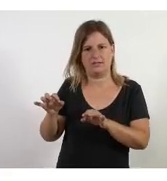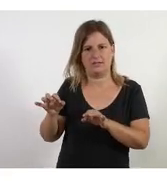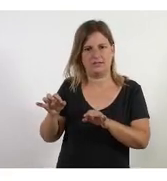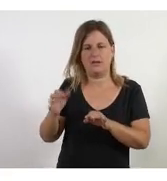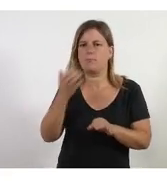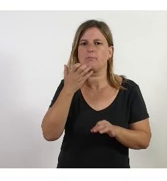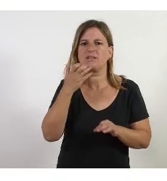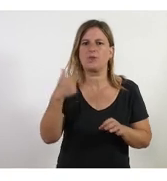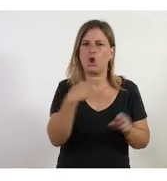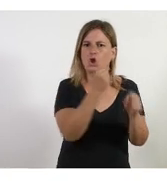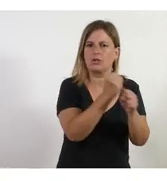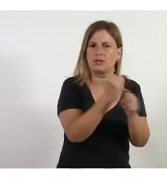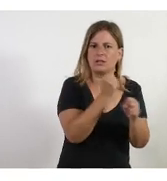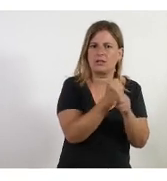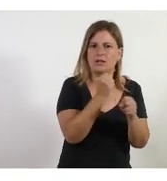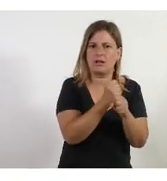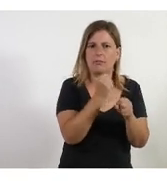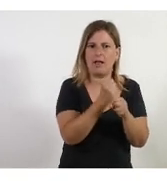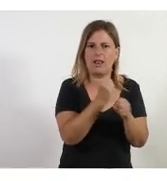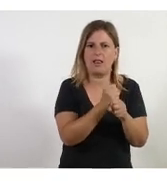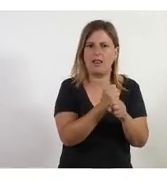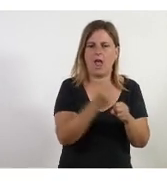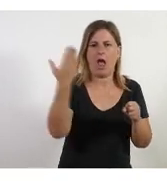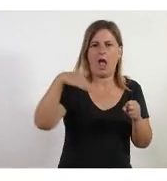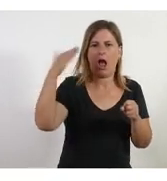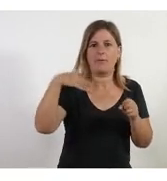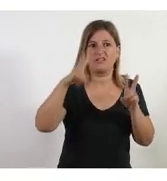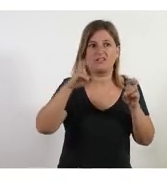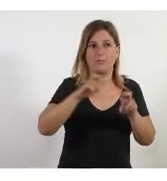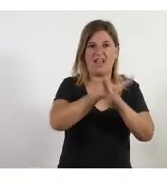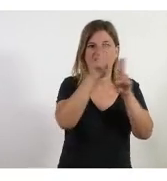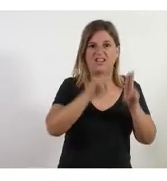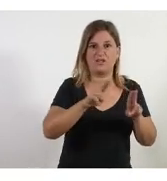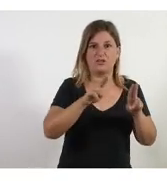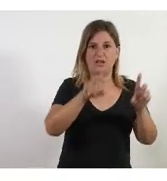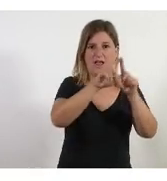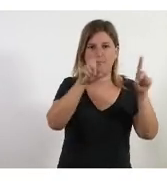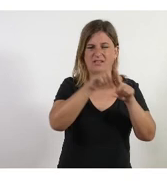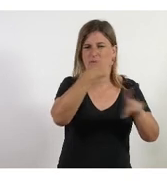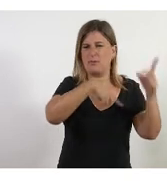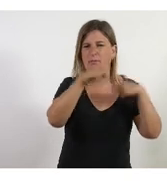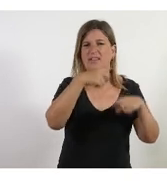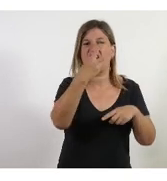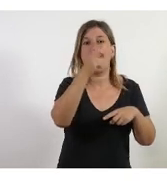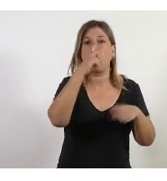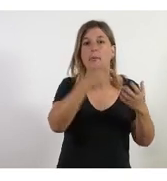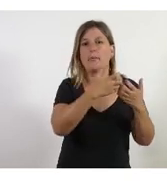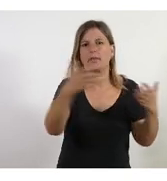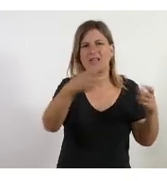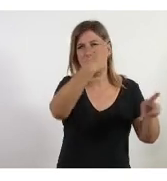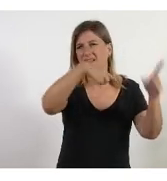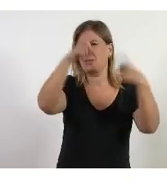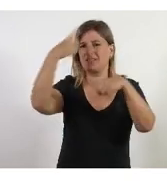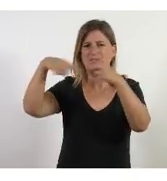exemple? Jo treballava, ja us ho he dit, estava a internacionalització de les empreses i jo es viatjava. M'he passat 20 anys de la meva vida viatjant pel